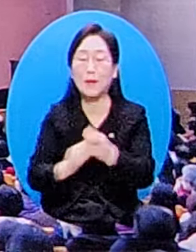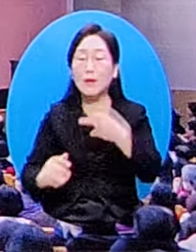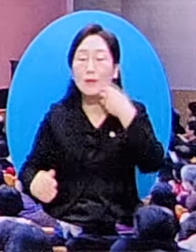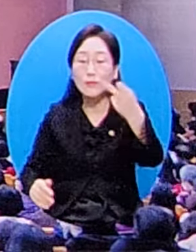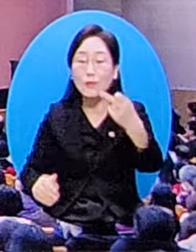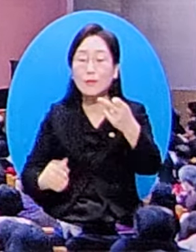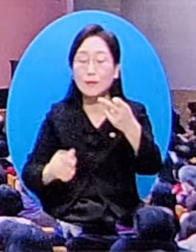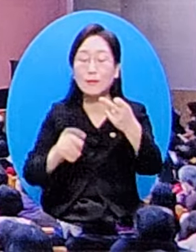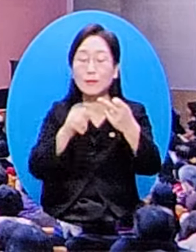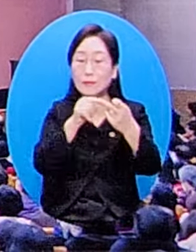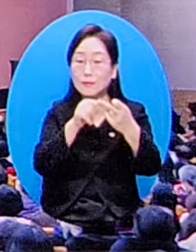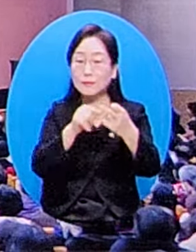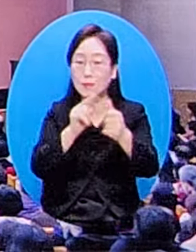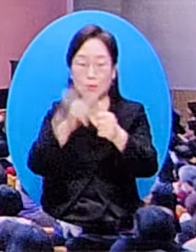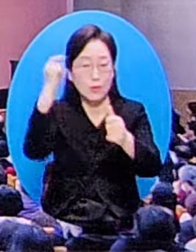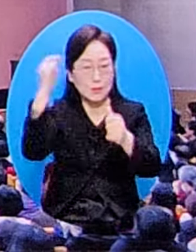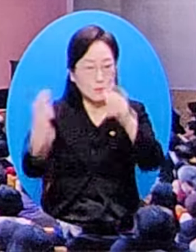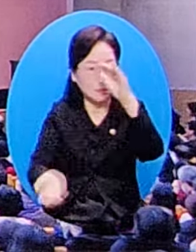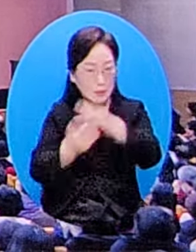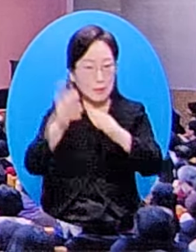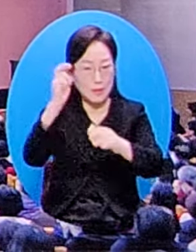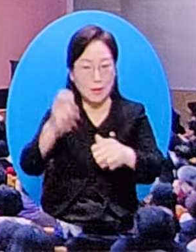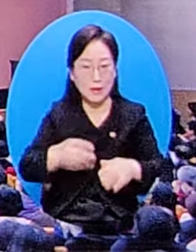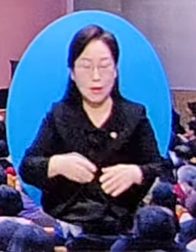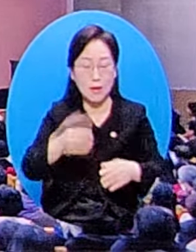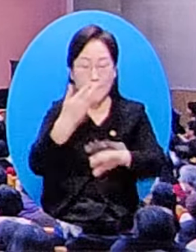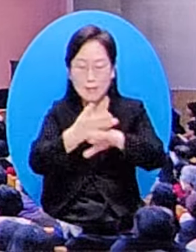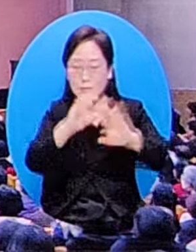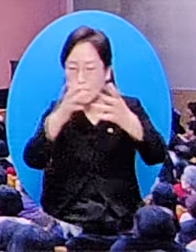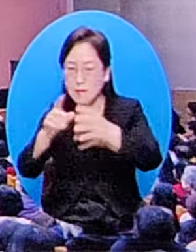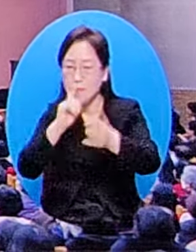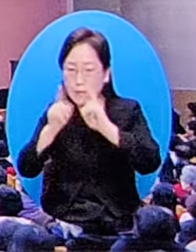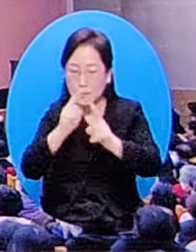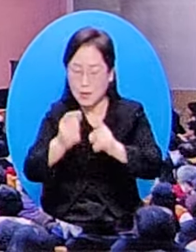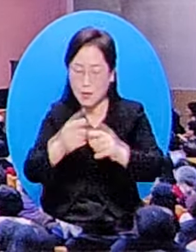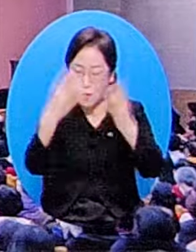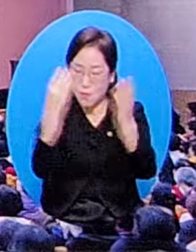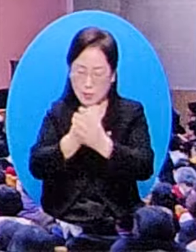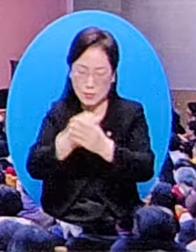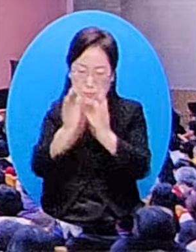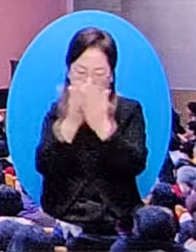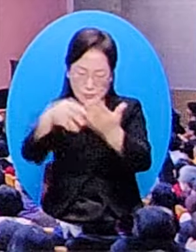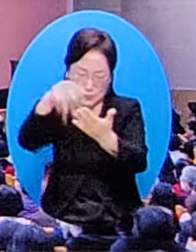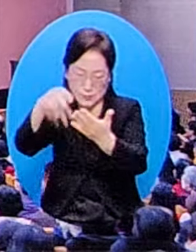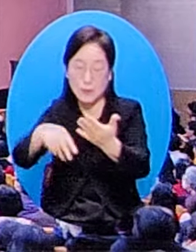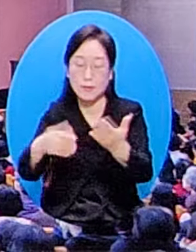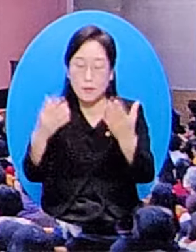때 머리가 좋았던 것 같아요. 라틴어, 헬라어, 히브리어를 읽을 수 있게 되었고